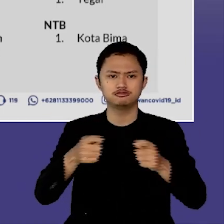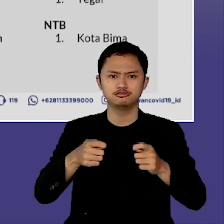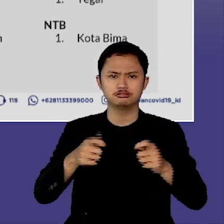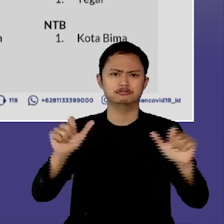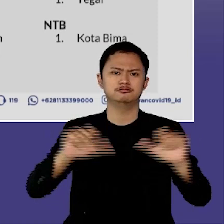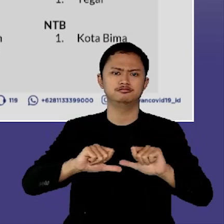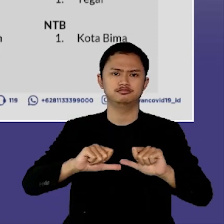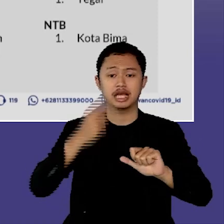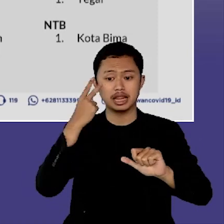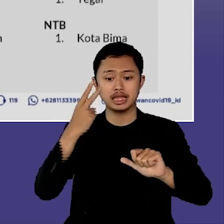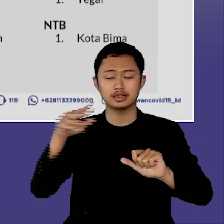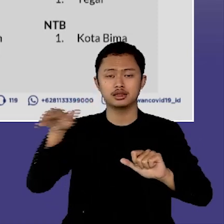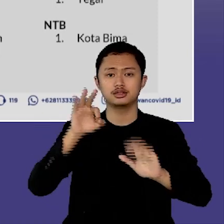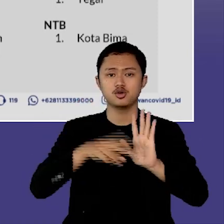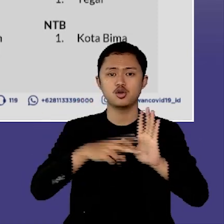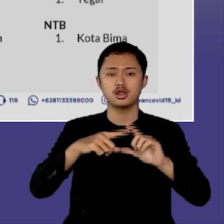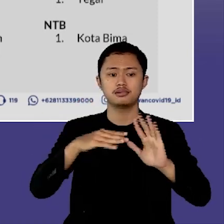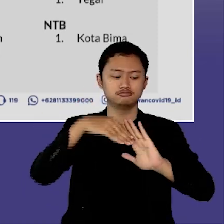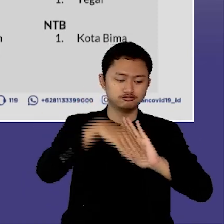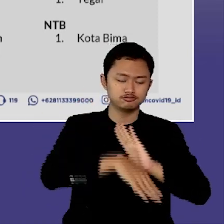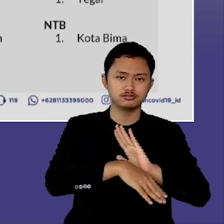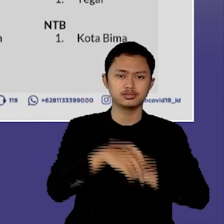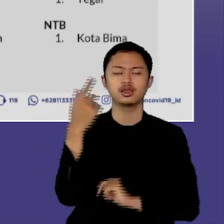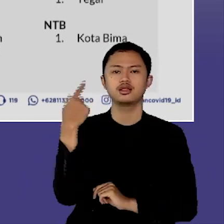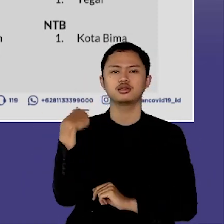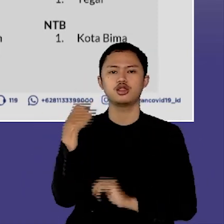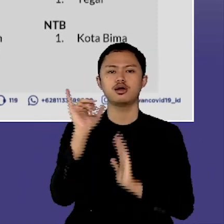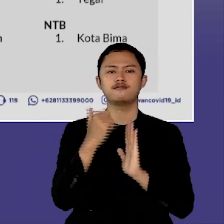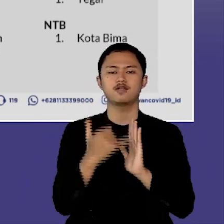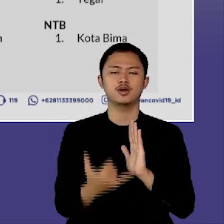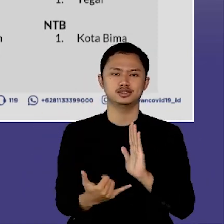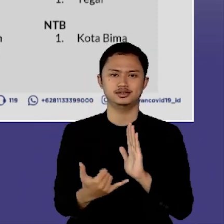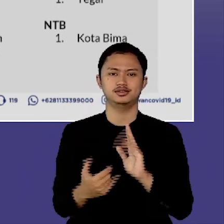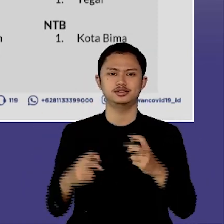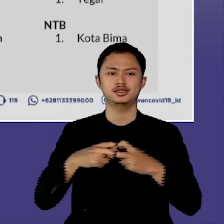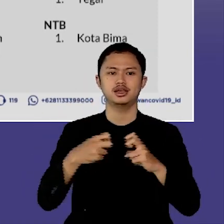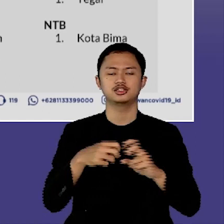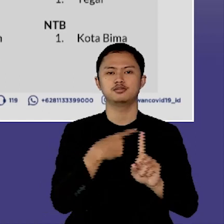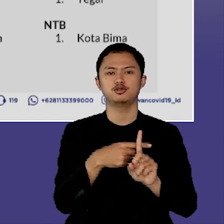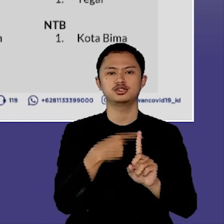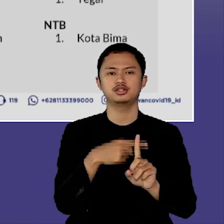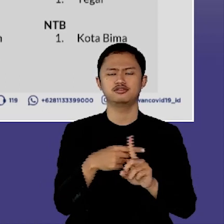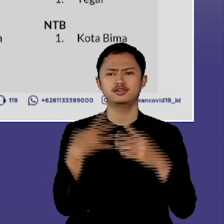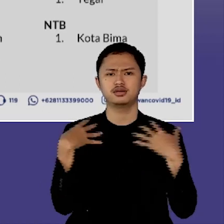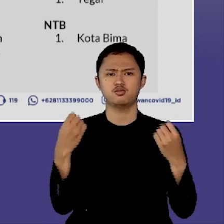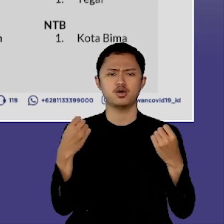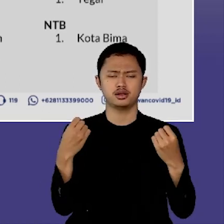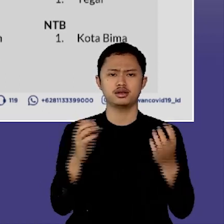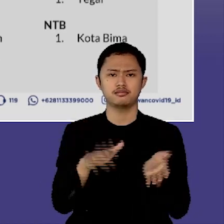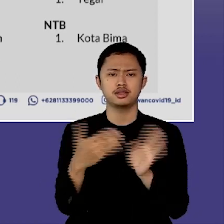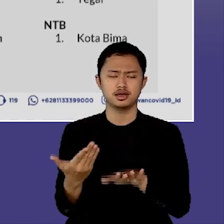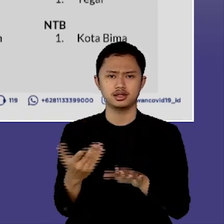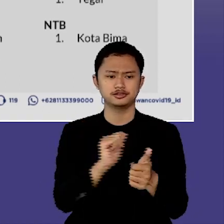dibuktikan dari status zonasi yang memburuk untuk segera melakukan evaluasi baik kasus positif kesembuhan